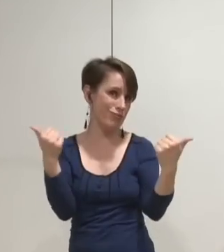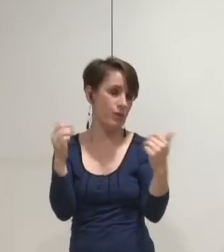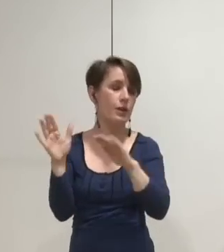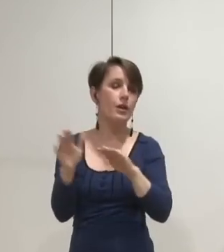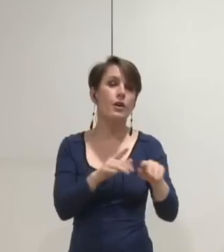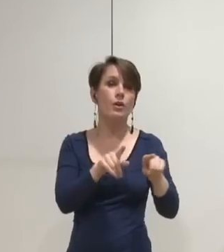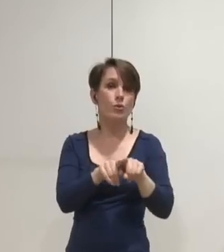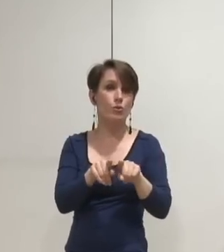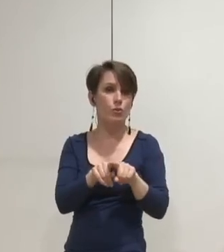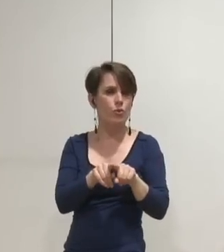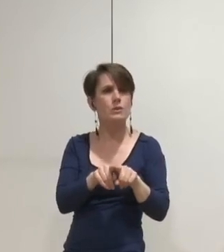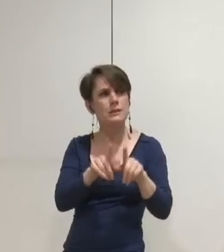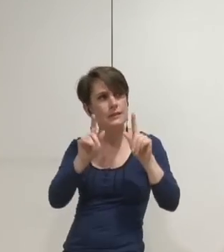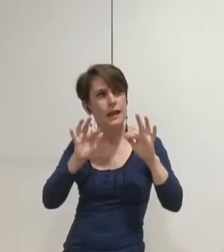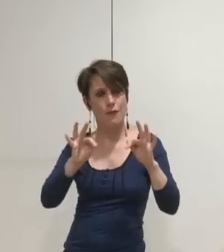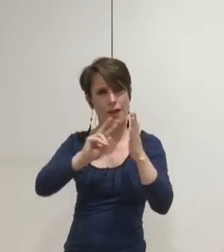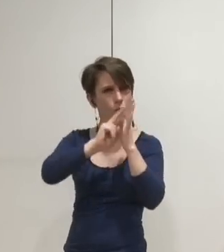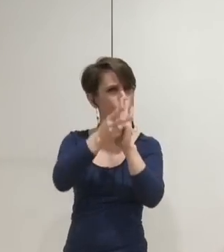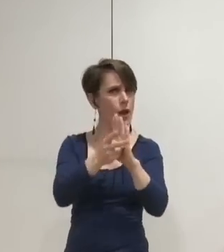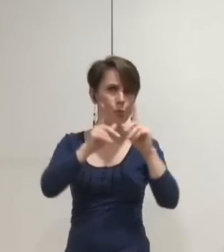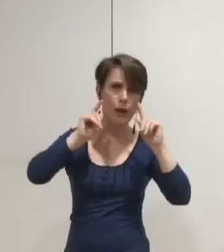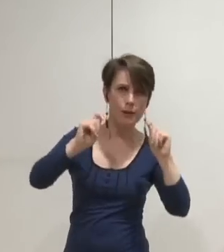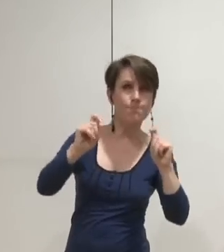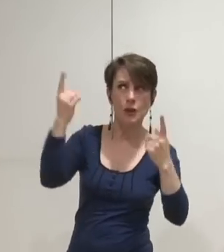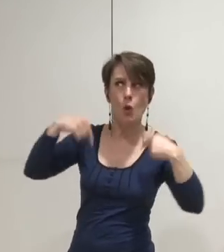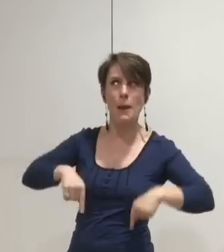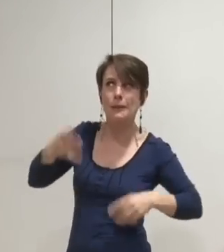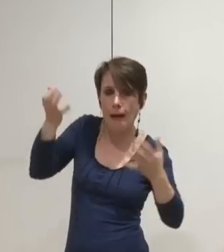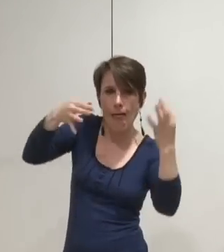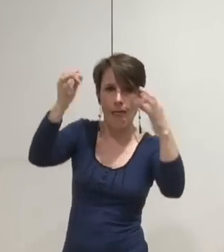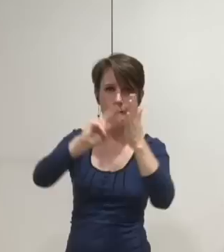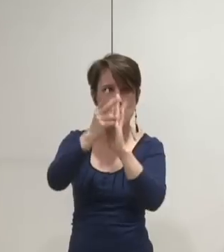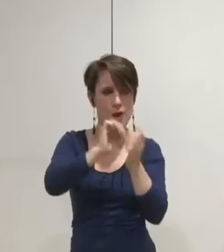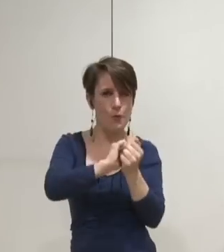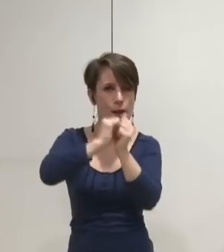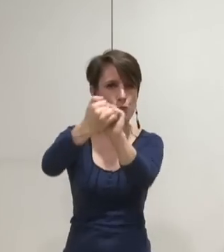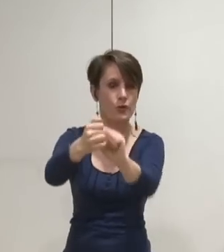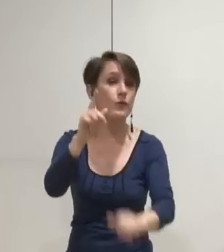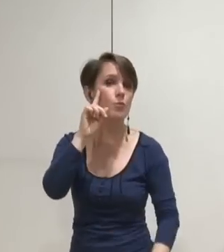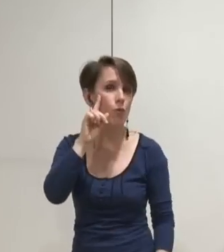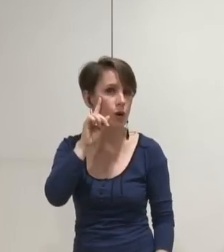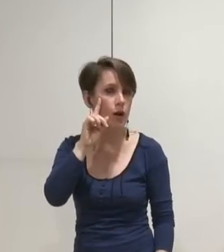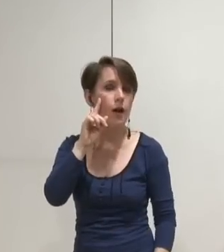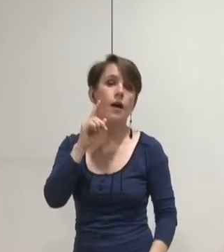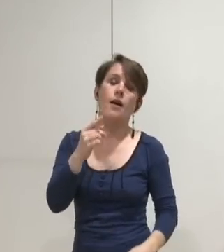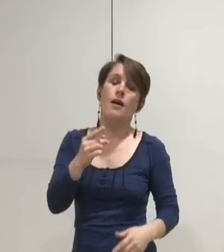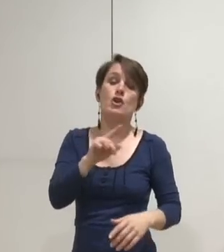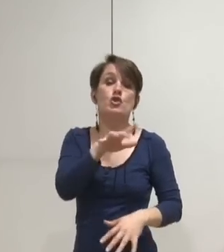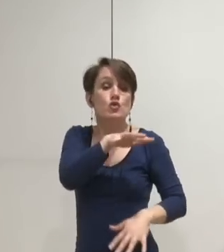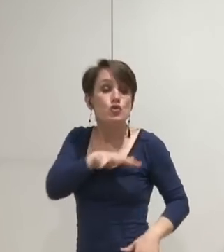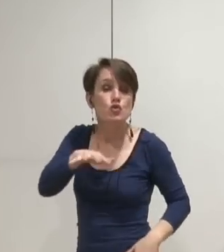terme de vocabulaire et d'approche de la part de l'État à savoir que on ne parle plus de zones urbaines